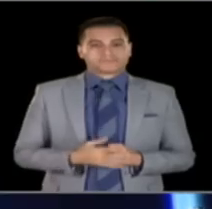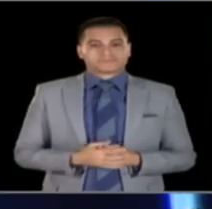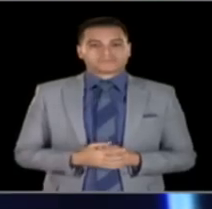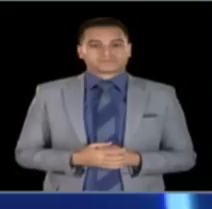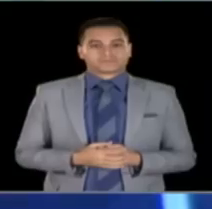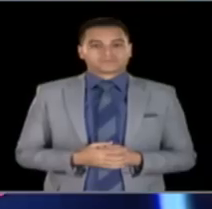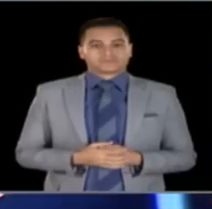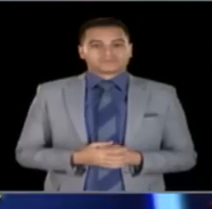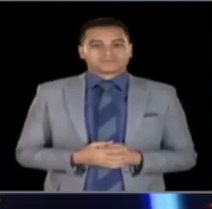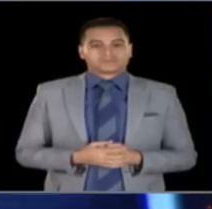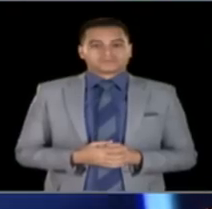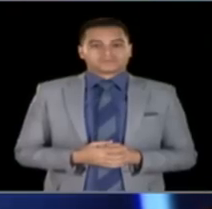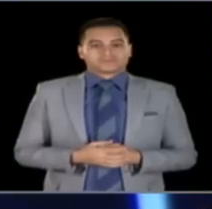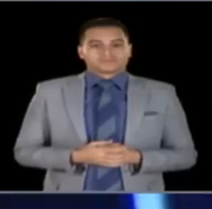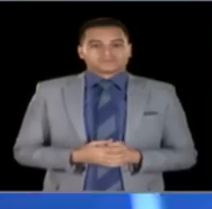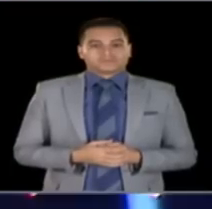هو